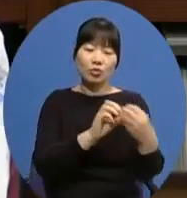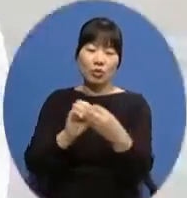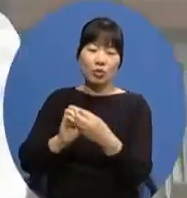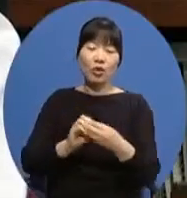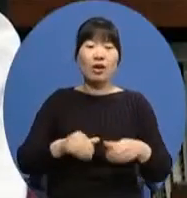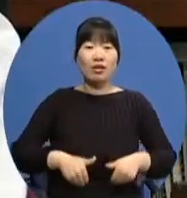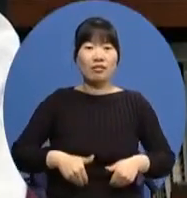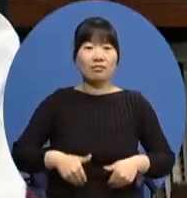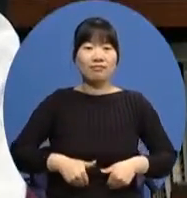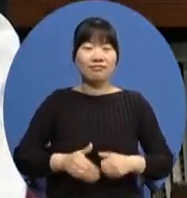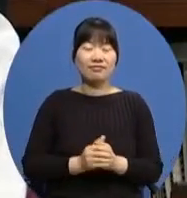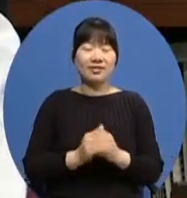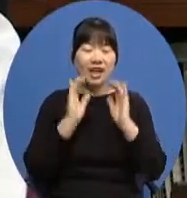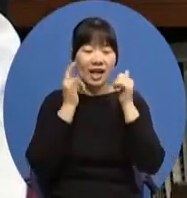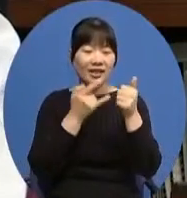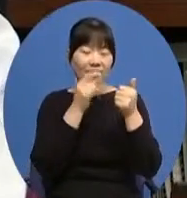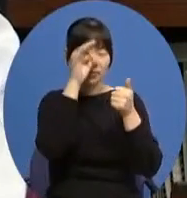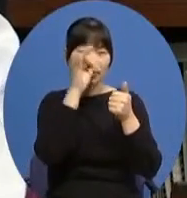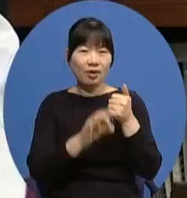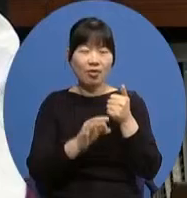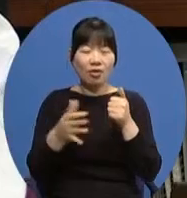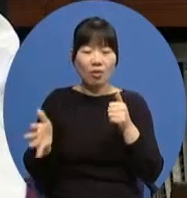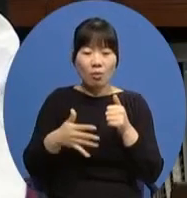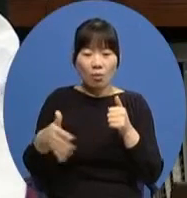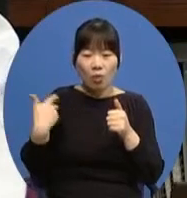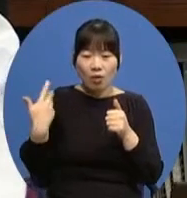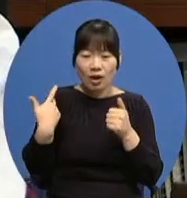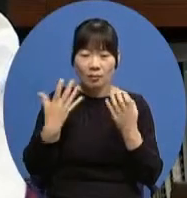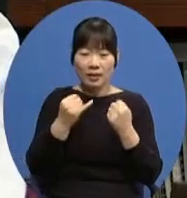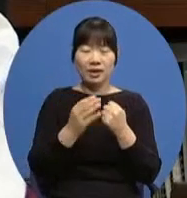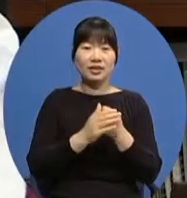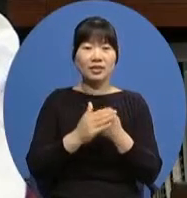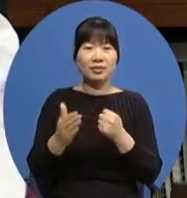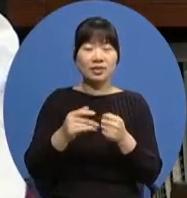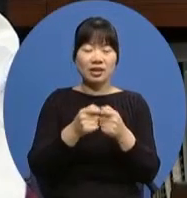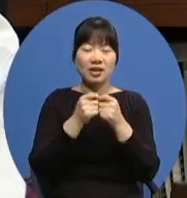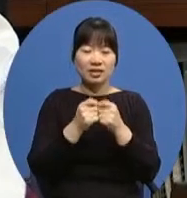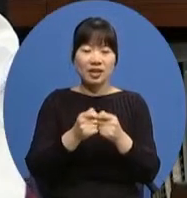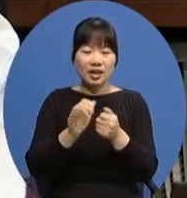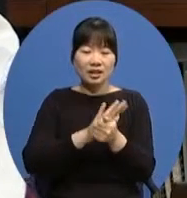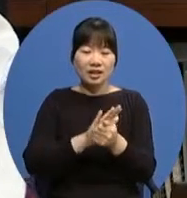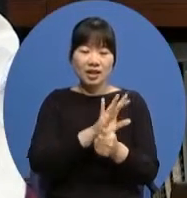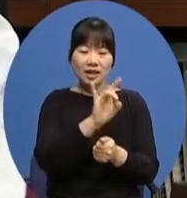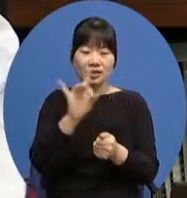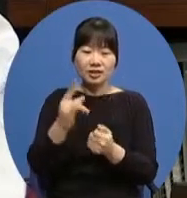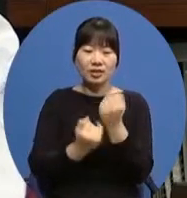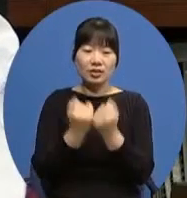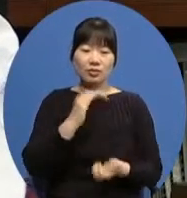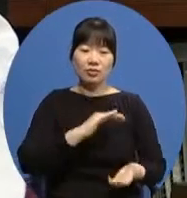것이 중요합니다. 어린아이들인 경우에 전혀 모르는 경우가 많기 때문에 자상하게 하나하나